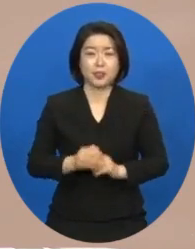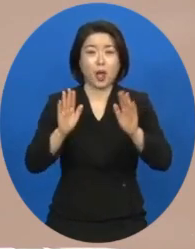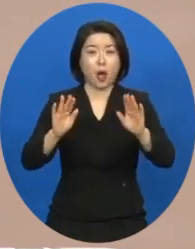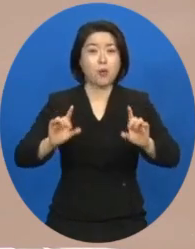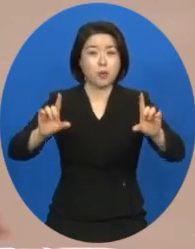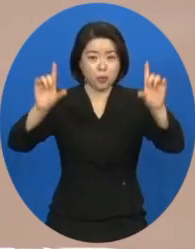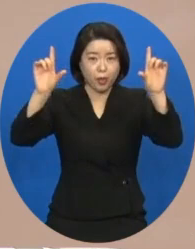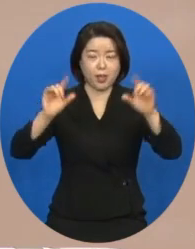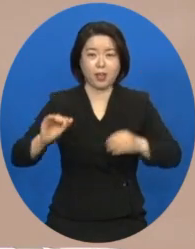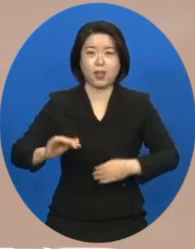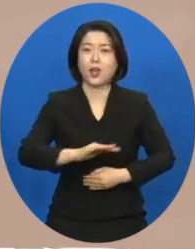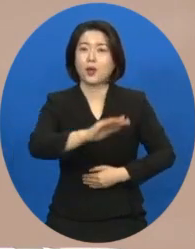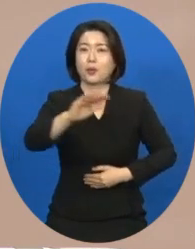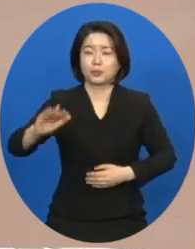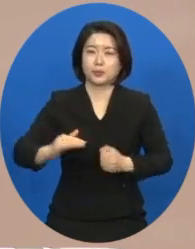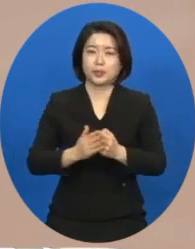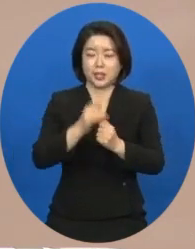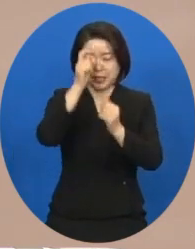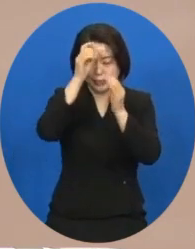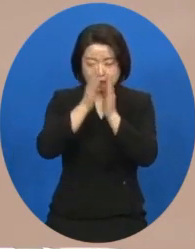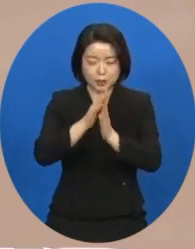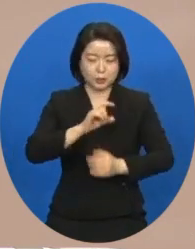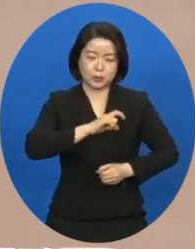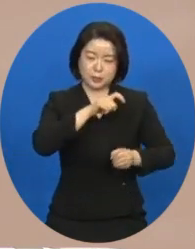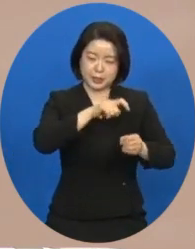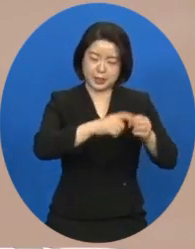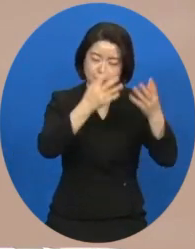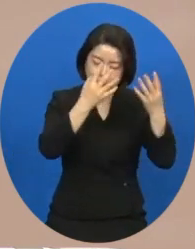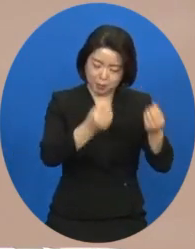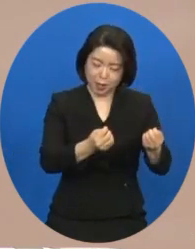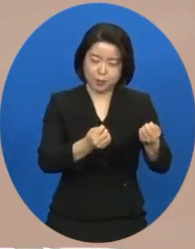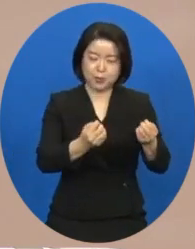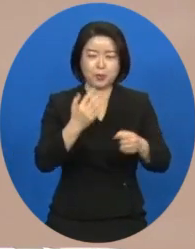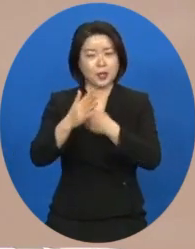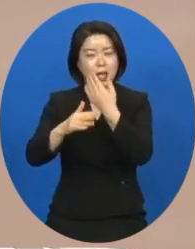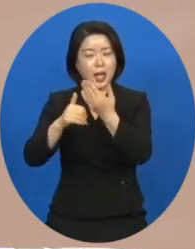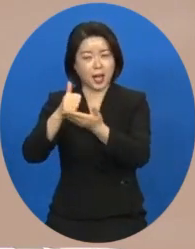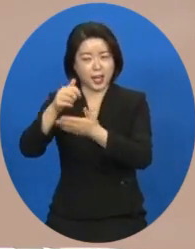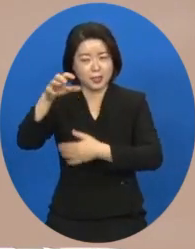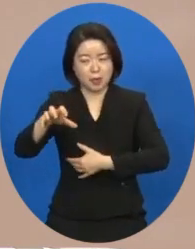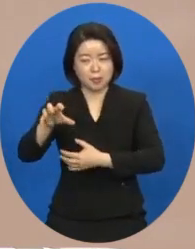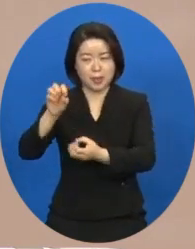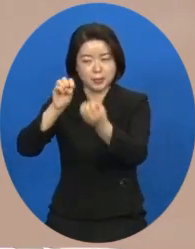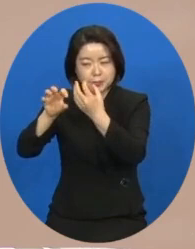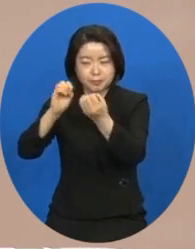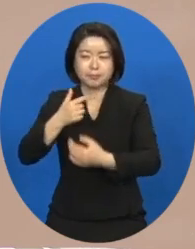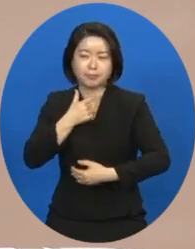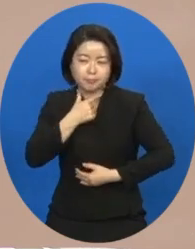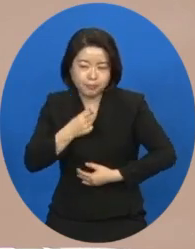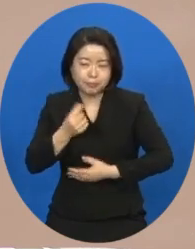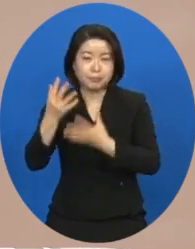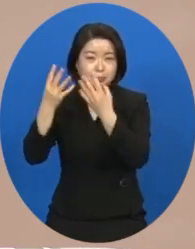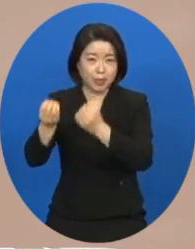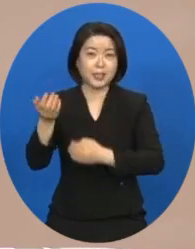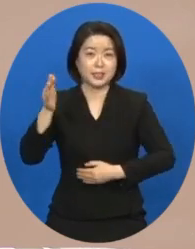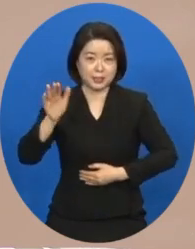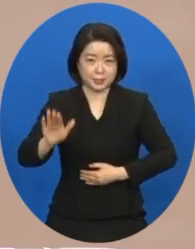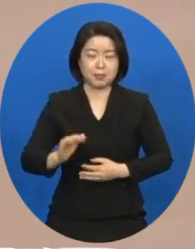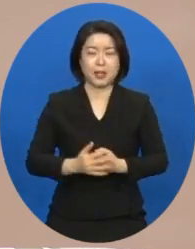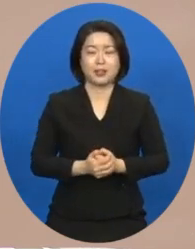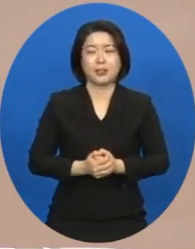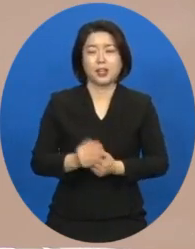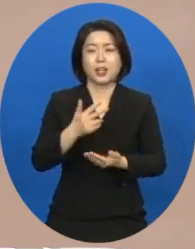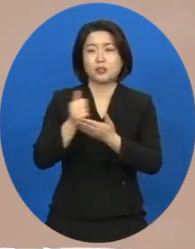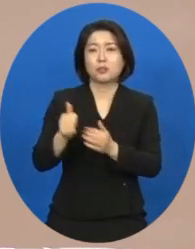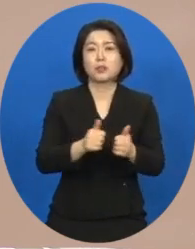해 우리가 기도할 제목도 많고 하나님 앞에 응답받을 문제도 많지만 주님과